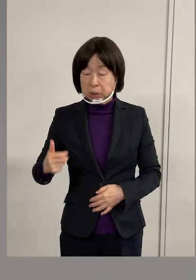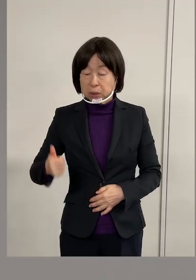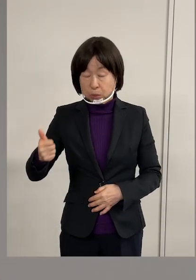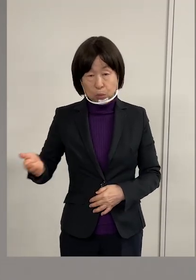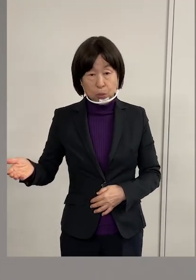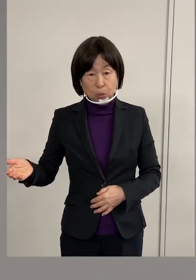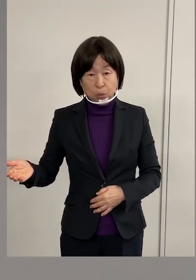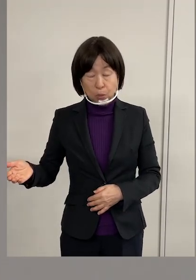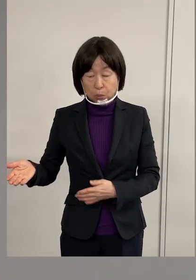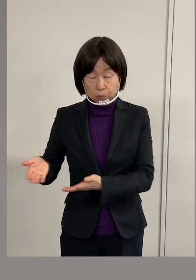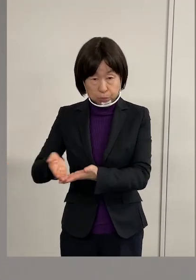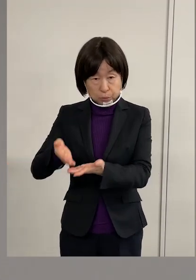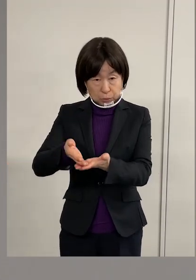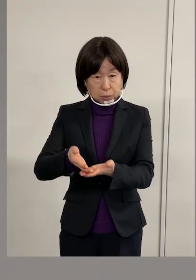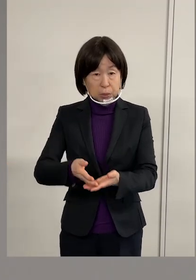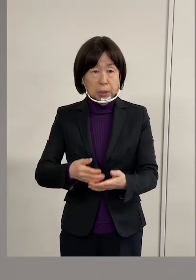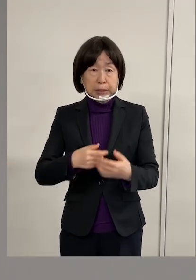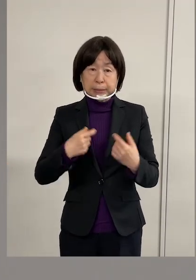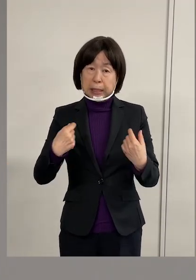ども、